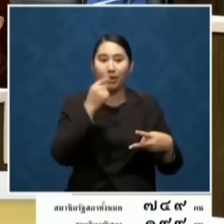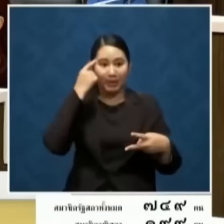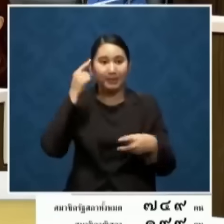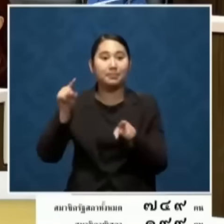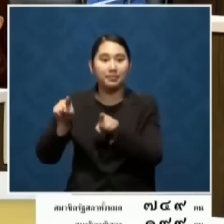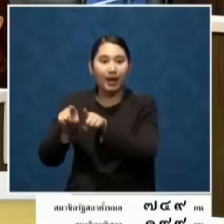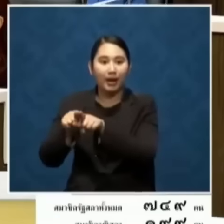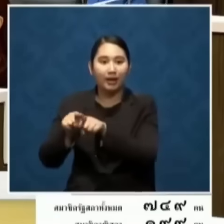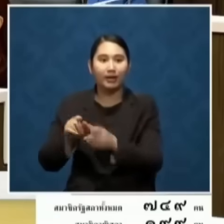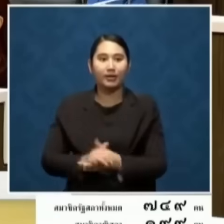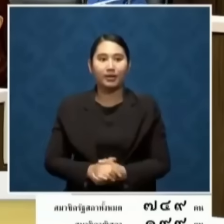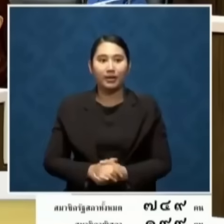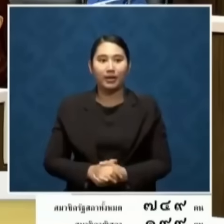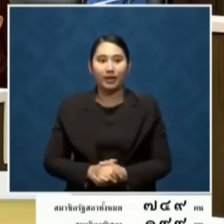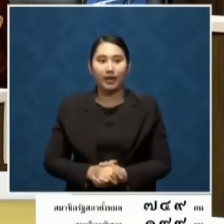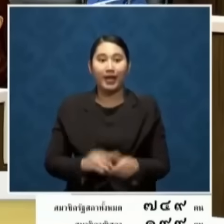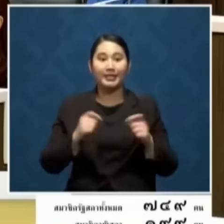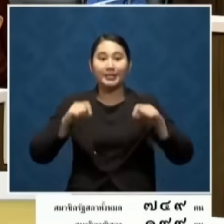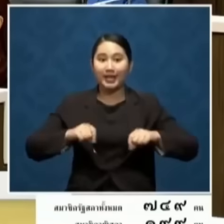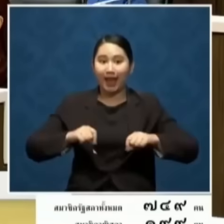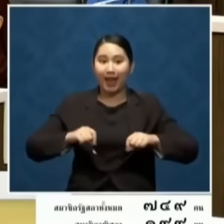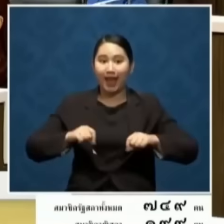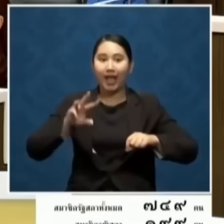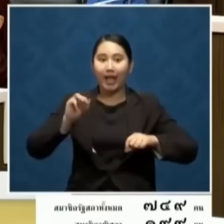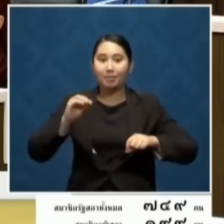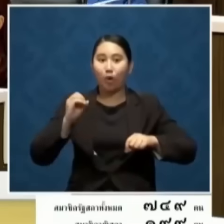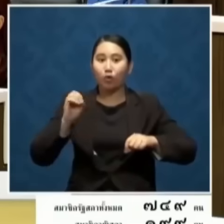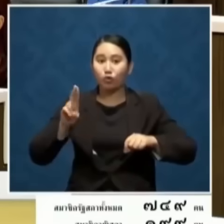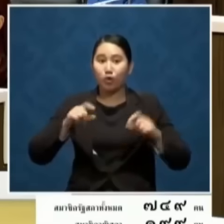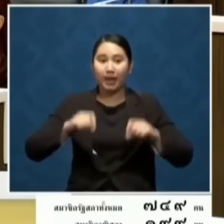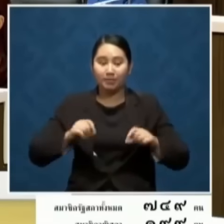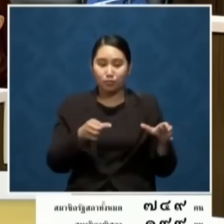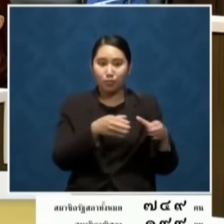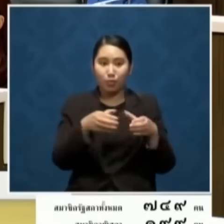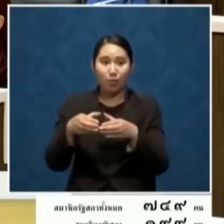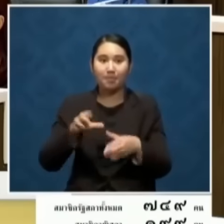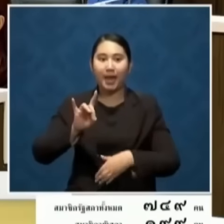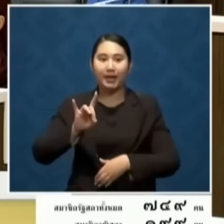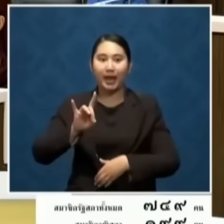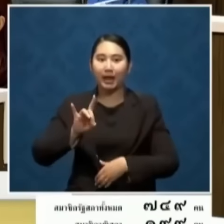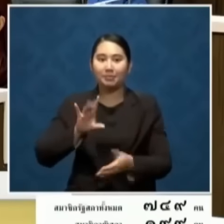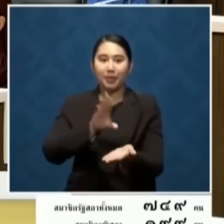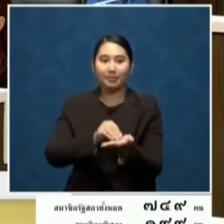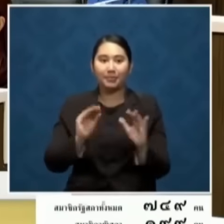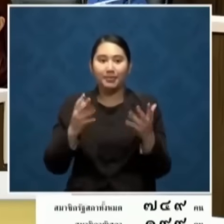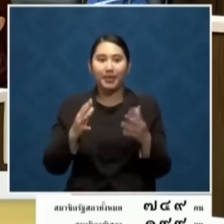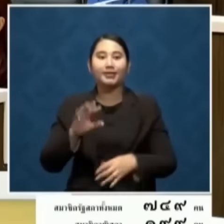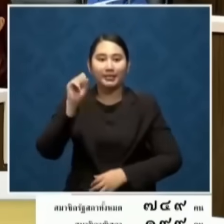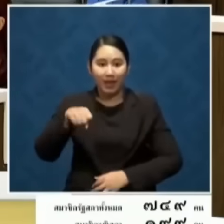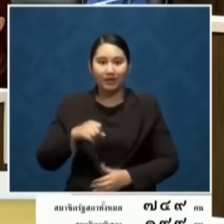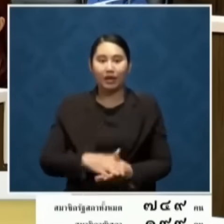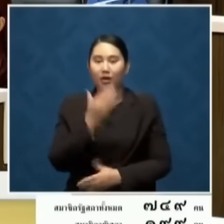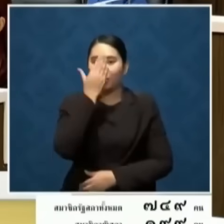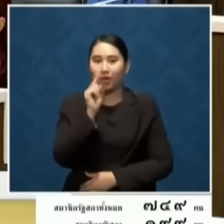ทบหากจำไม่ผิดเนี่ยมีคนบอกว่าเลือกรัฐบาลเสียงข้างมากแบบไม่แตกแถวซึ่งเคยเกิดขึ้นแล้วดังนั้นก็เลย